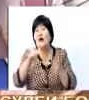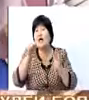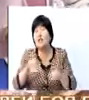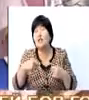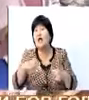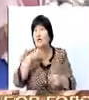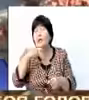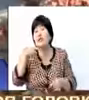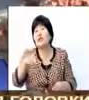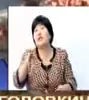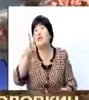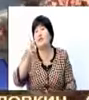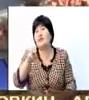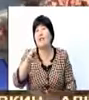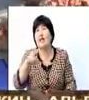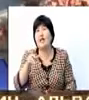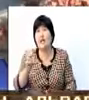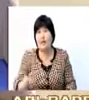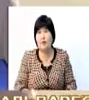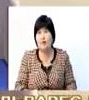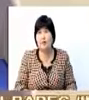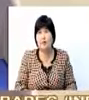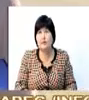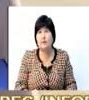рыночных. Мясо по 1200 тенге.